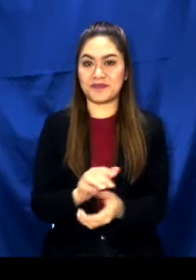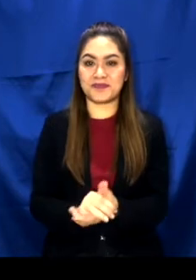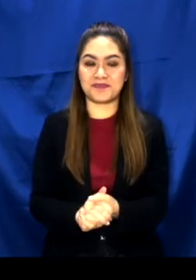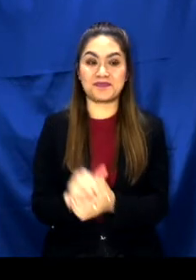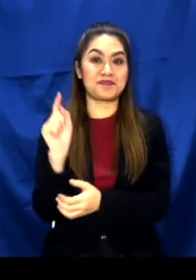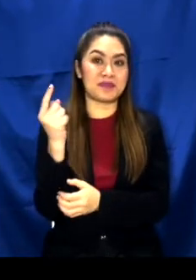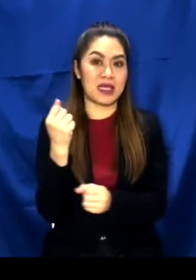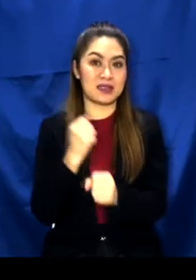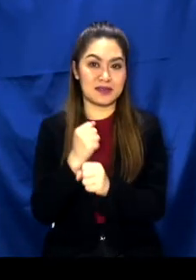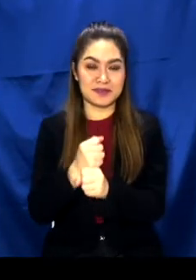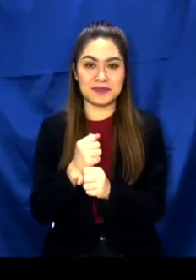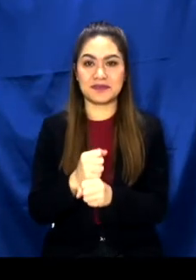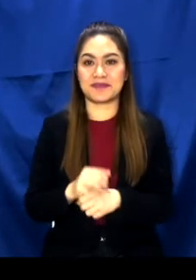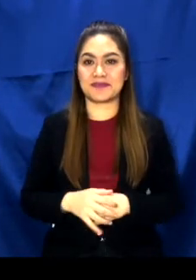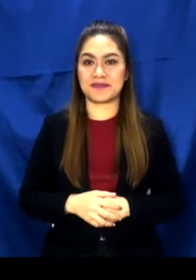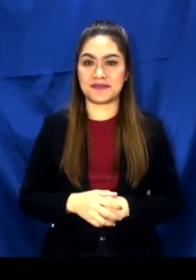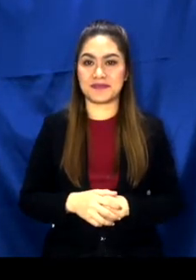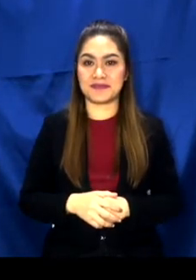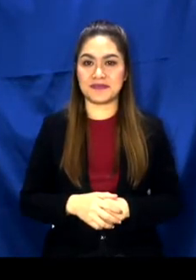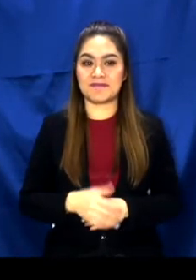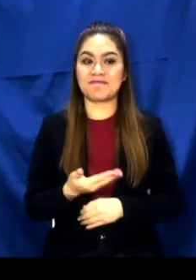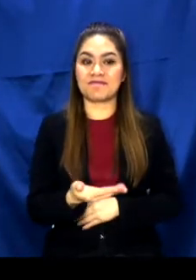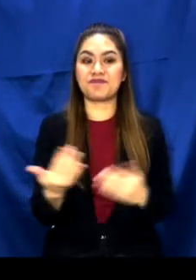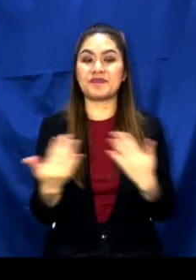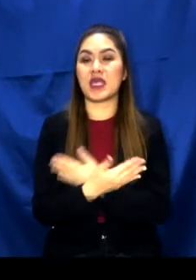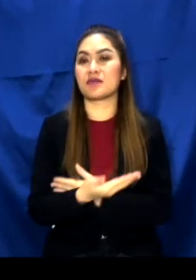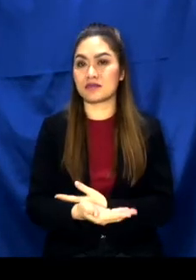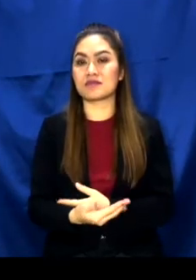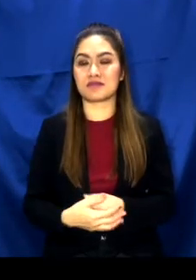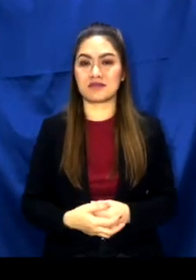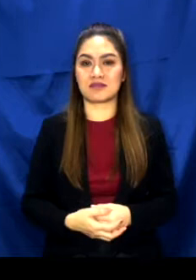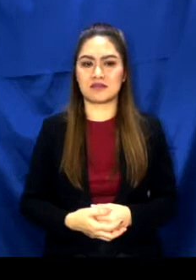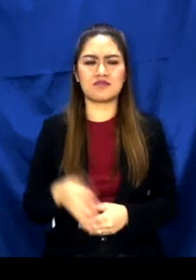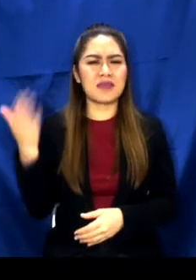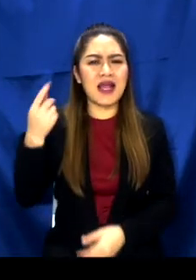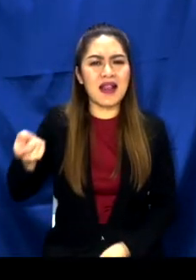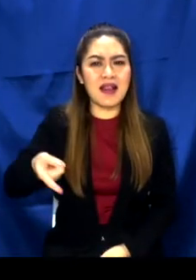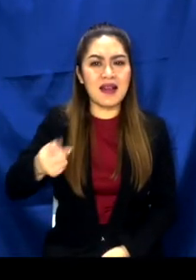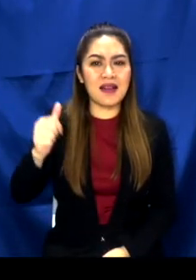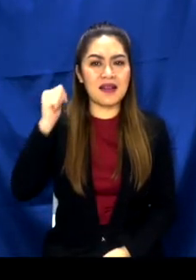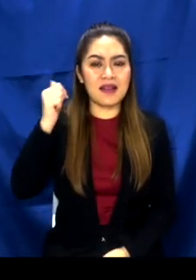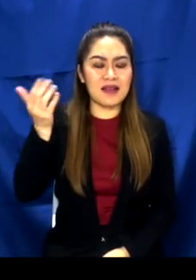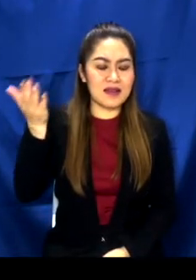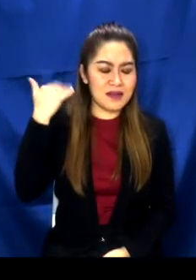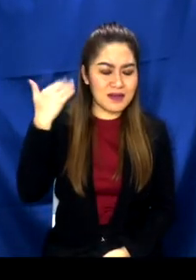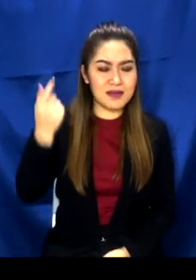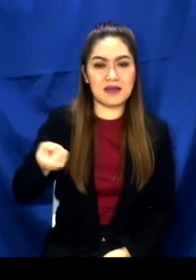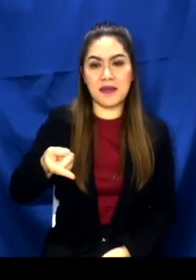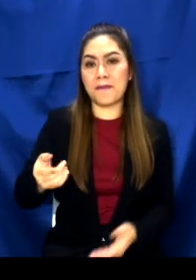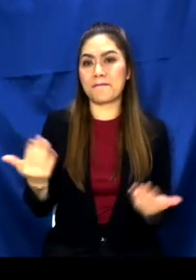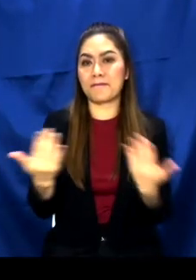ใหม่เนี่ยเราก็แค่ปรับใหม่ปรับเหมือนที่เราปรับตอนแรกเห็นไหม